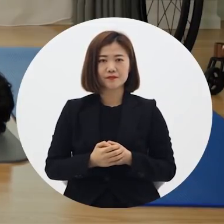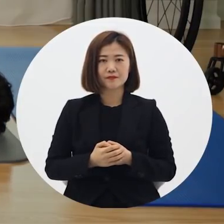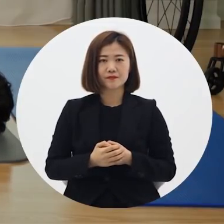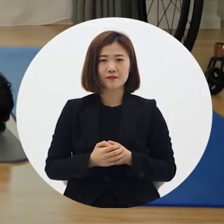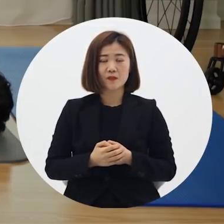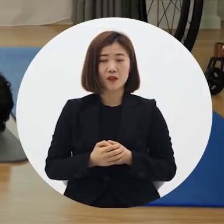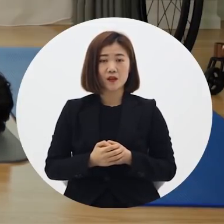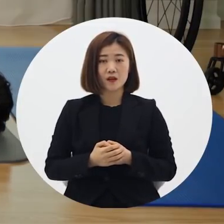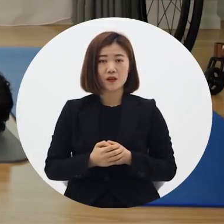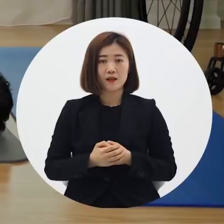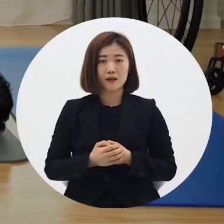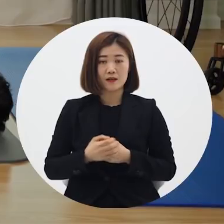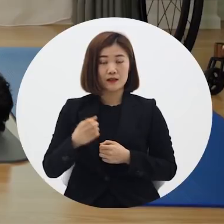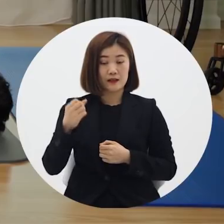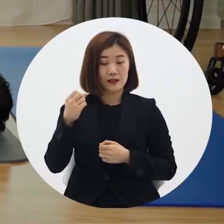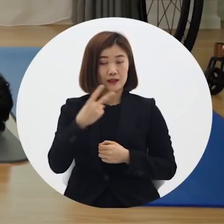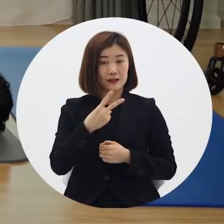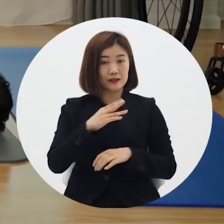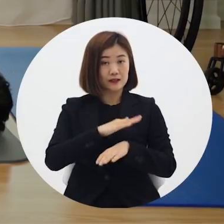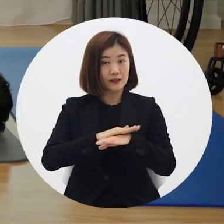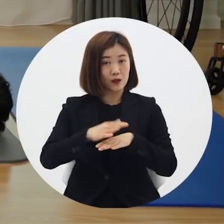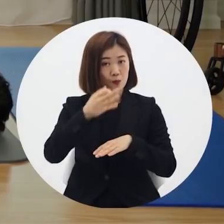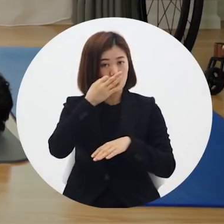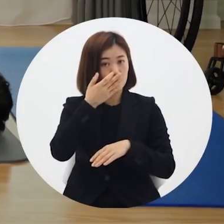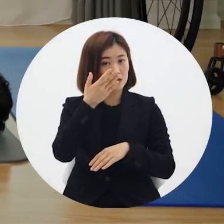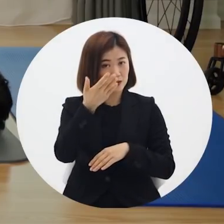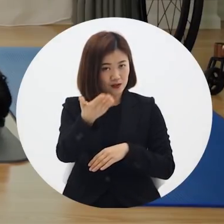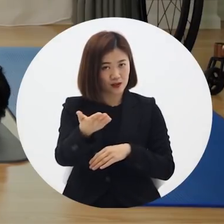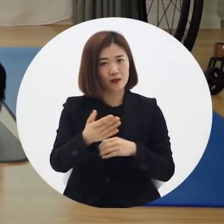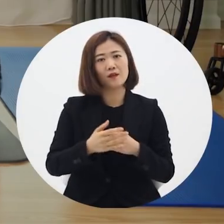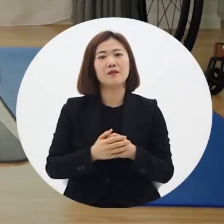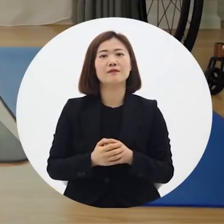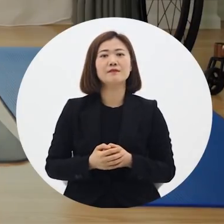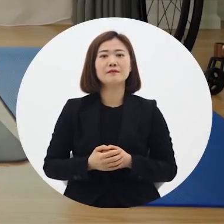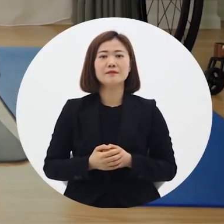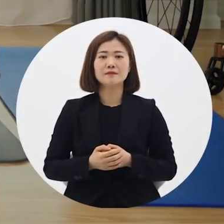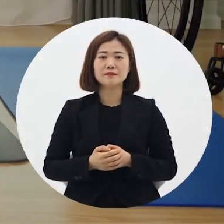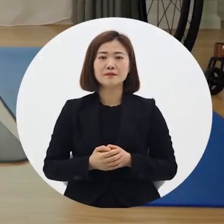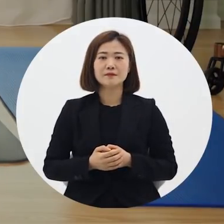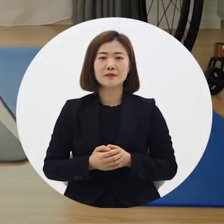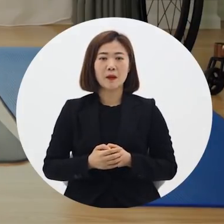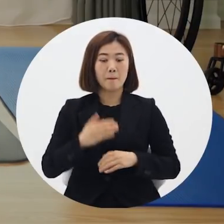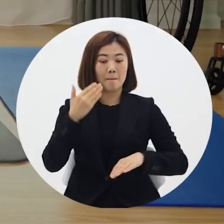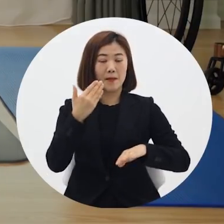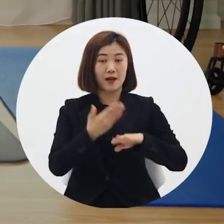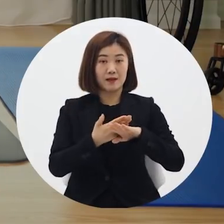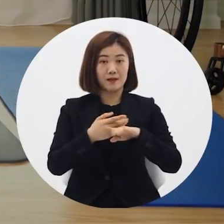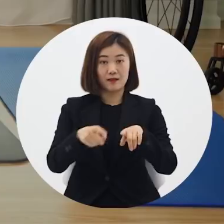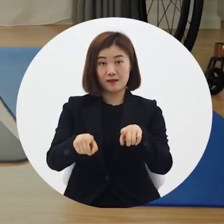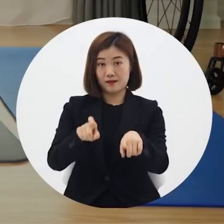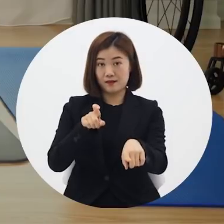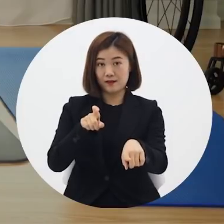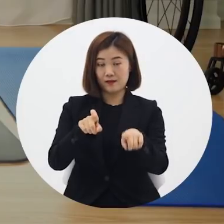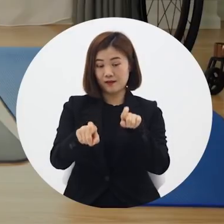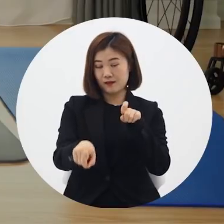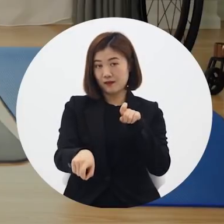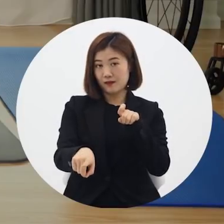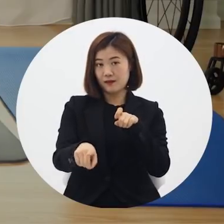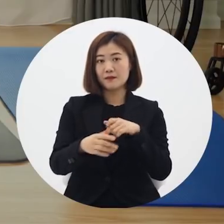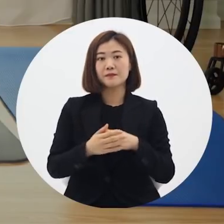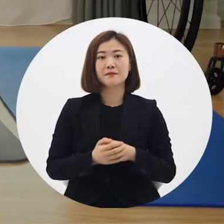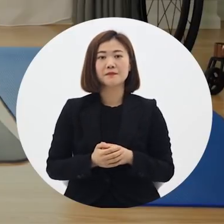자, 조금 더 잘 보이기 위해서 다시 한번 보여드리겠습니다. 반대쪽 다리로 할게요.